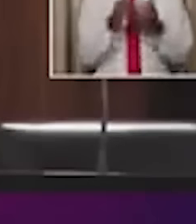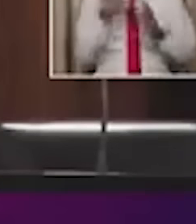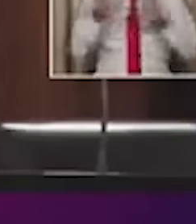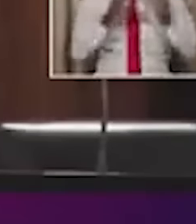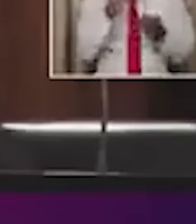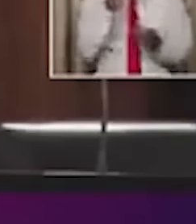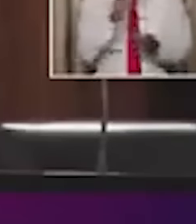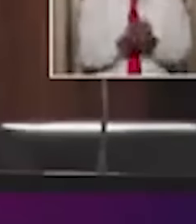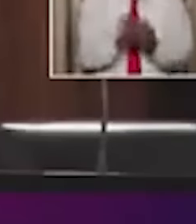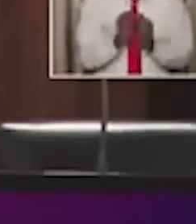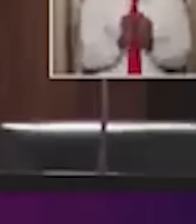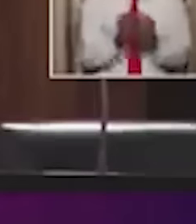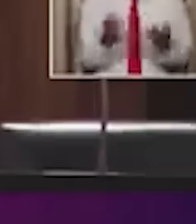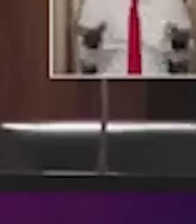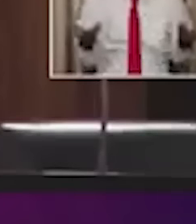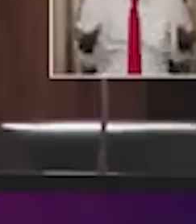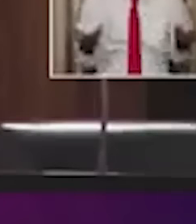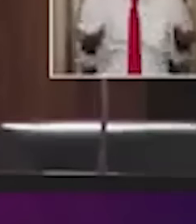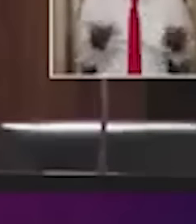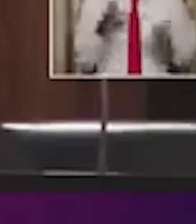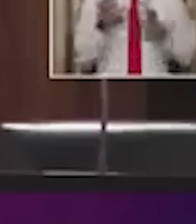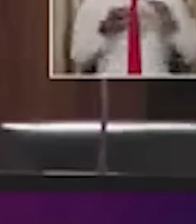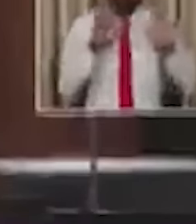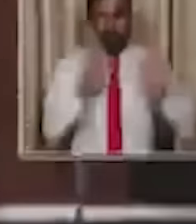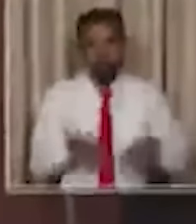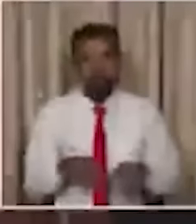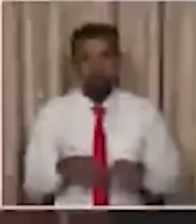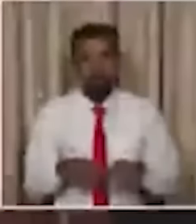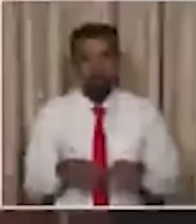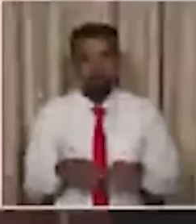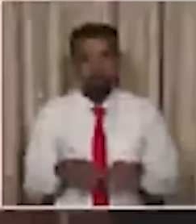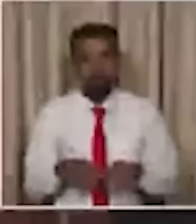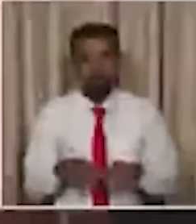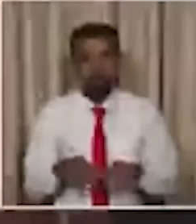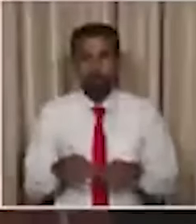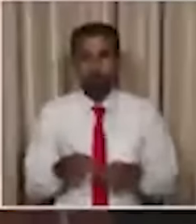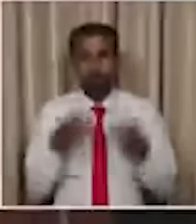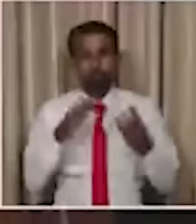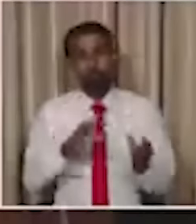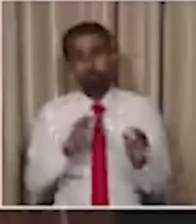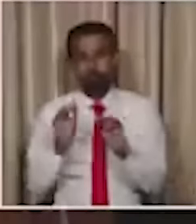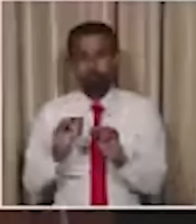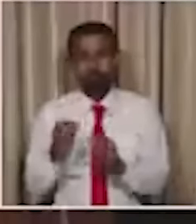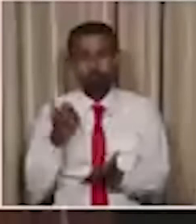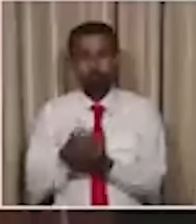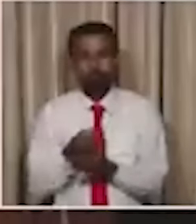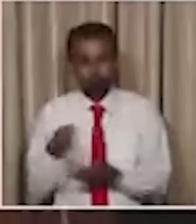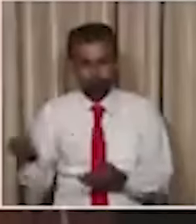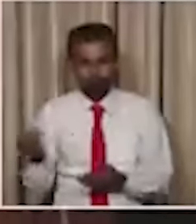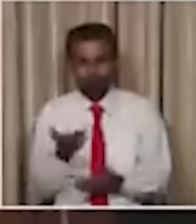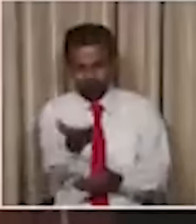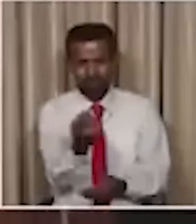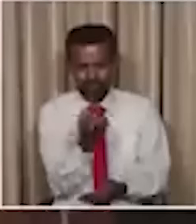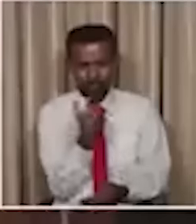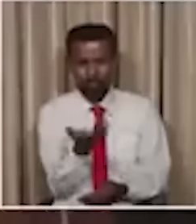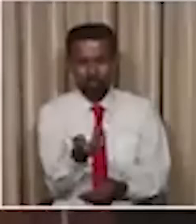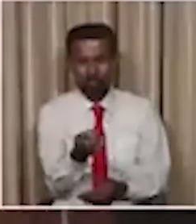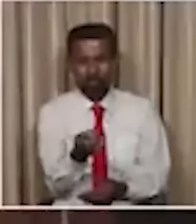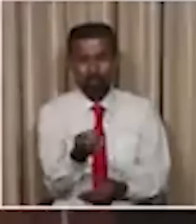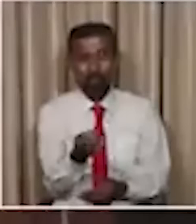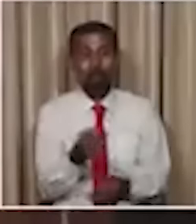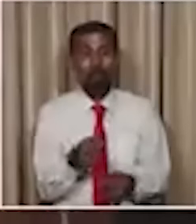තියෙද්දි ක්‍රියාමාර්ගයක් අරන් තිබුණේ නැහැ කියලා. ඒ තොරතුරු අන්තිමට යනකොට ප්‍රහාරි පහුවෙන්දයි ගිහිල්ලා තිබ්බේ කියලා. ඒ ඔබතුමා කිව්ව උතන ප්‍රකාශයට පත් කරා එක. මං